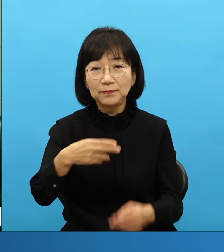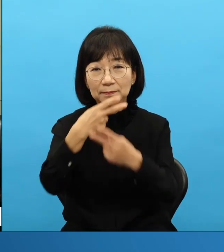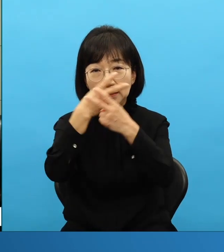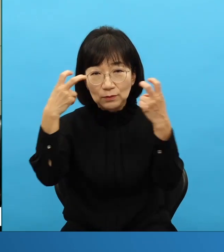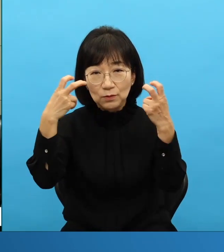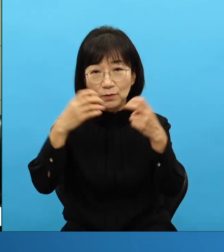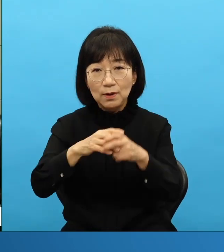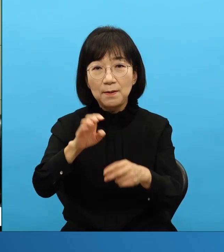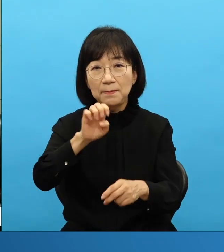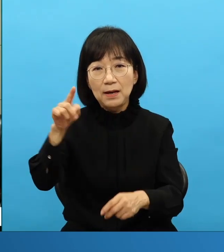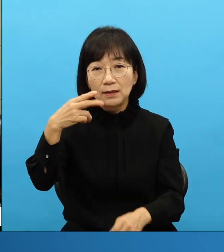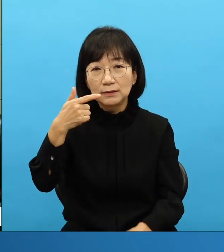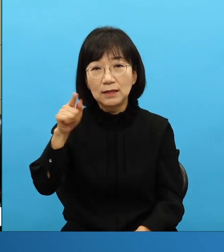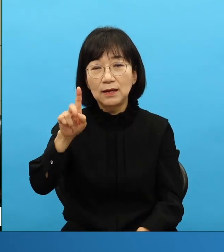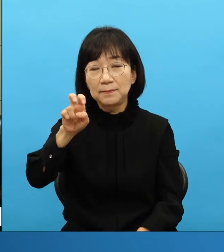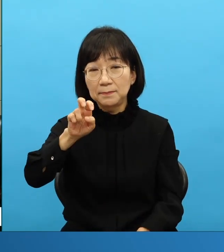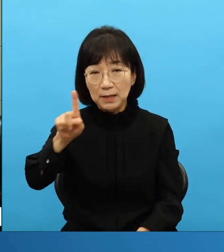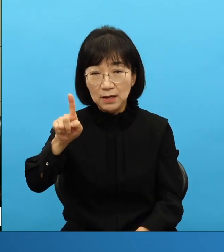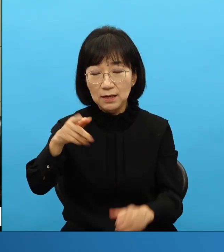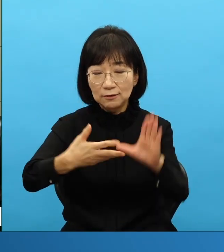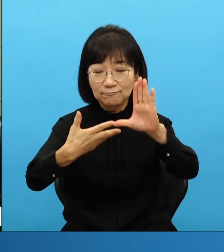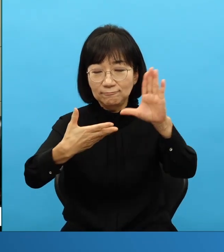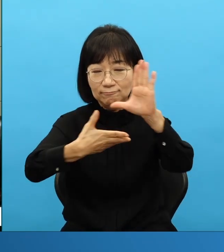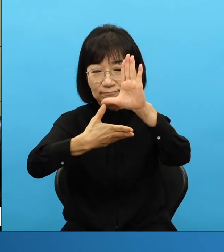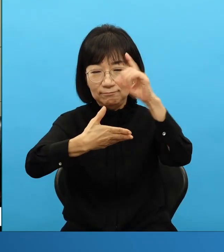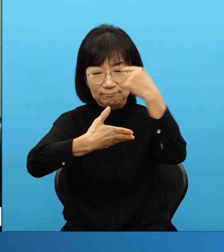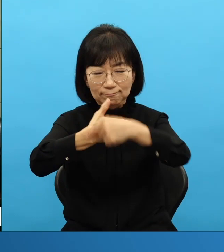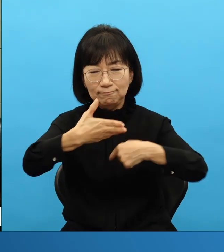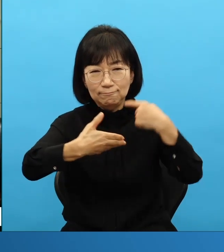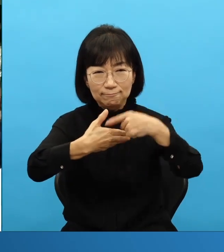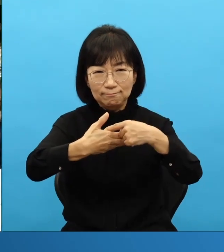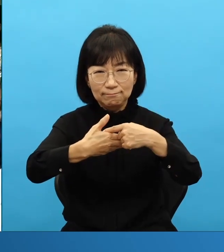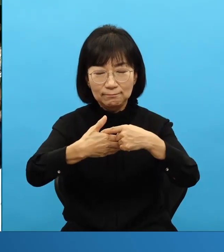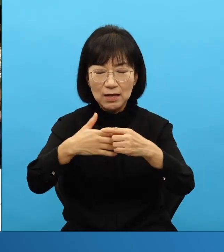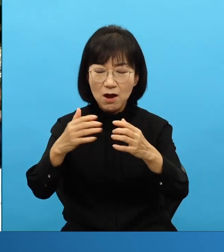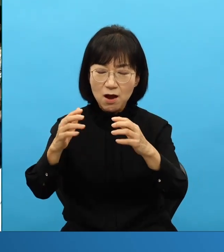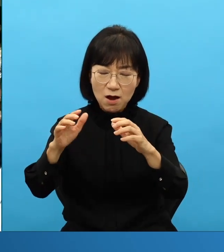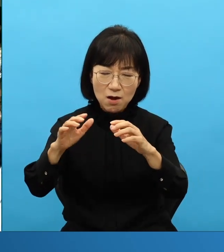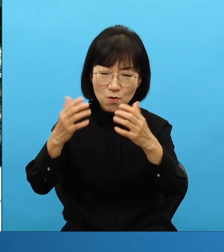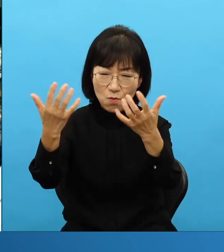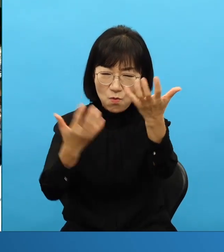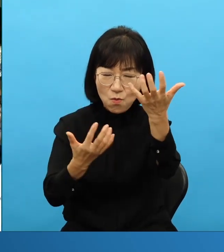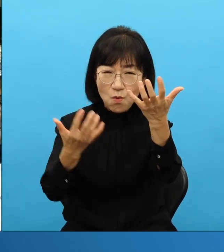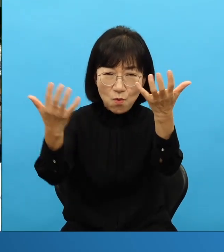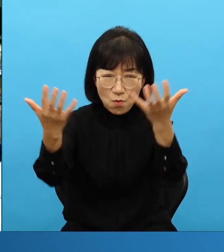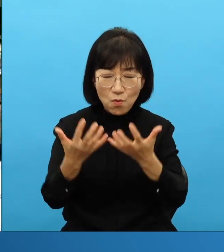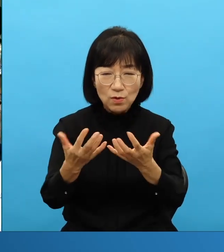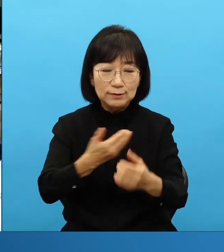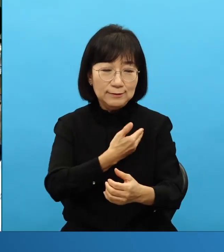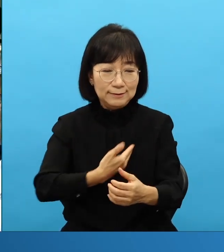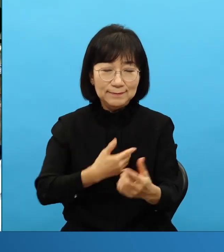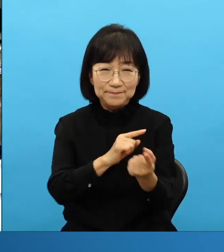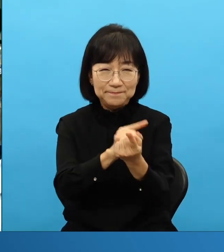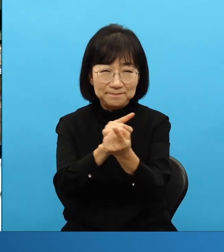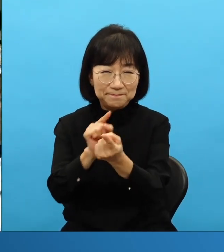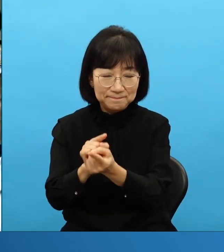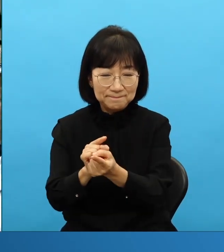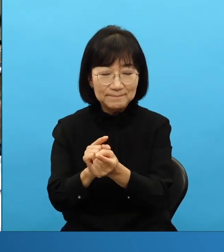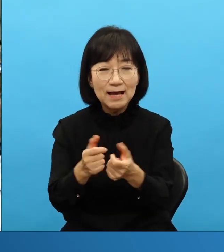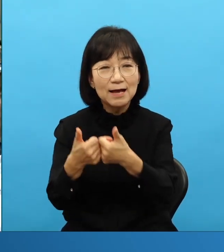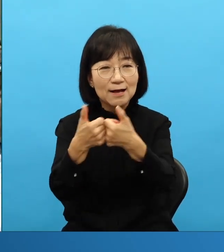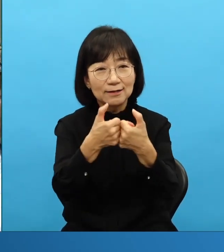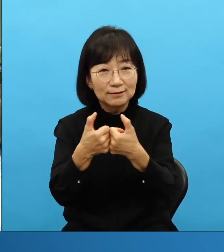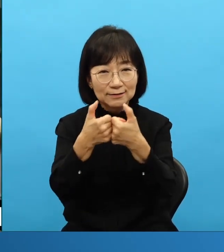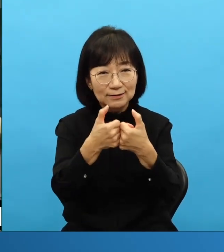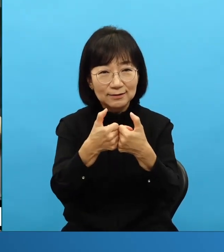등 중남미 전역에서 모인 제자들과 각각 면담하며 중남미를 복음화할 유일한 방법인